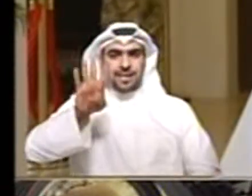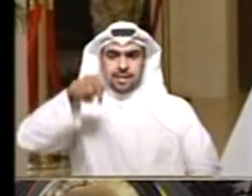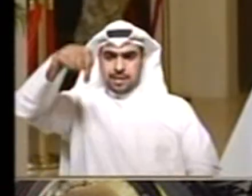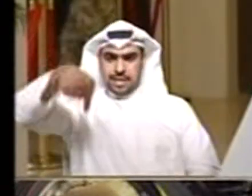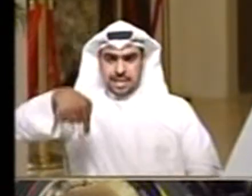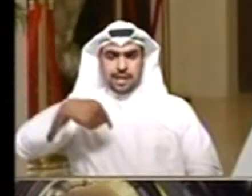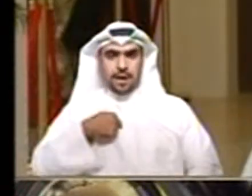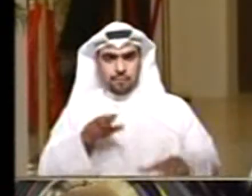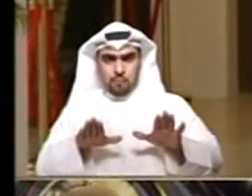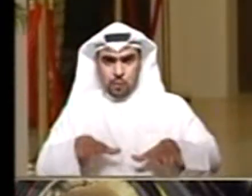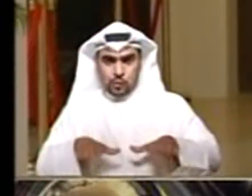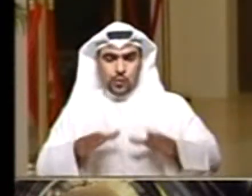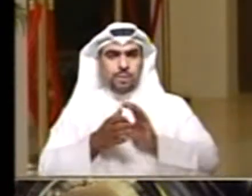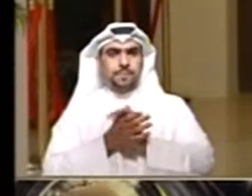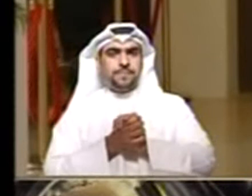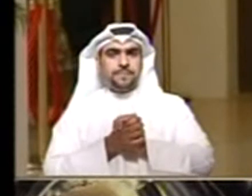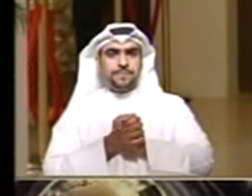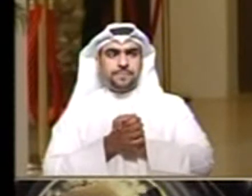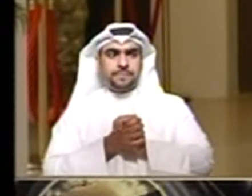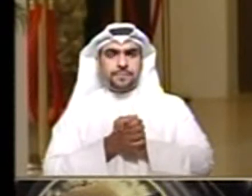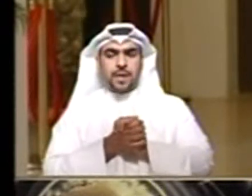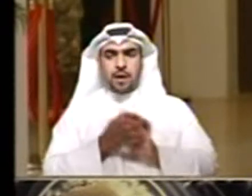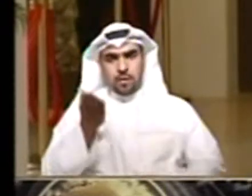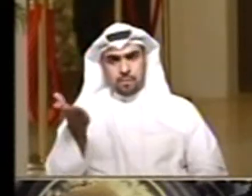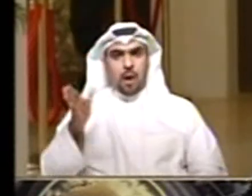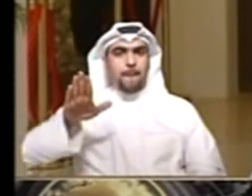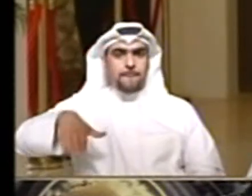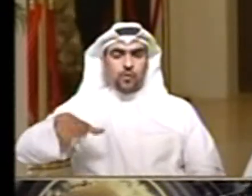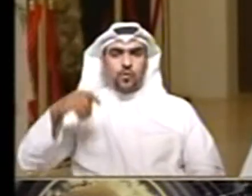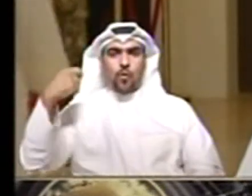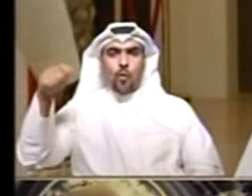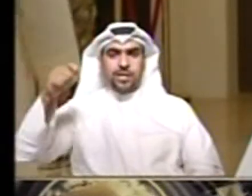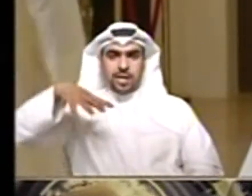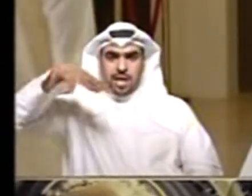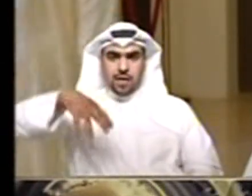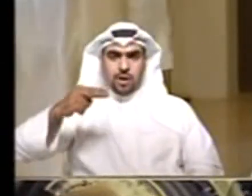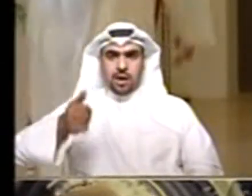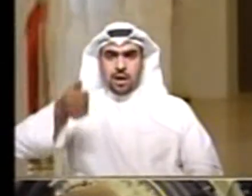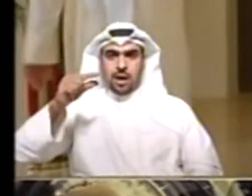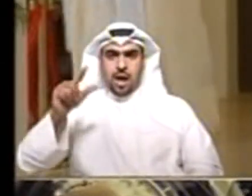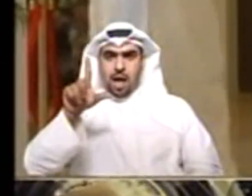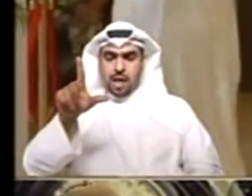عبد العزيز، معالي وزير الدولة لشؤون مجلس الأمة المهندس عادل الخرافي